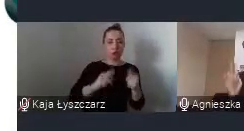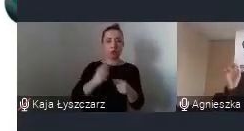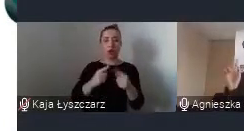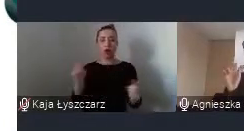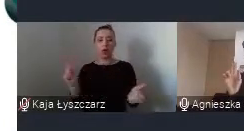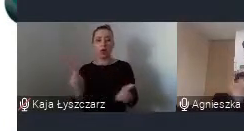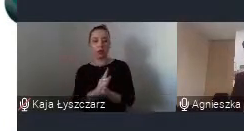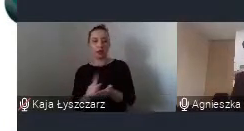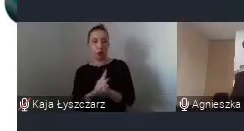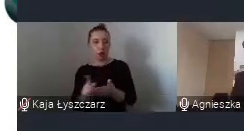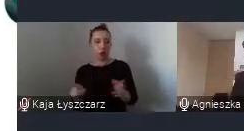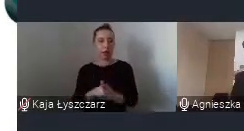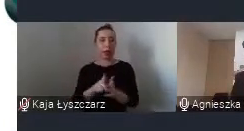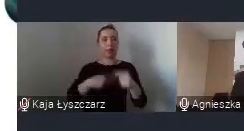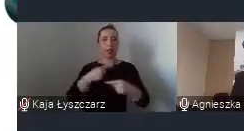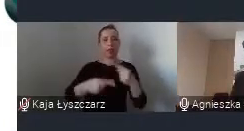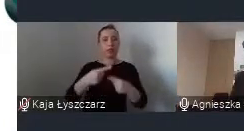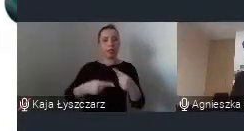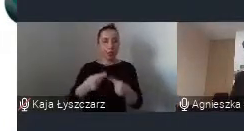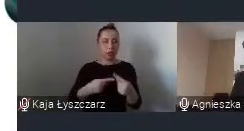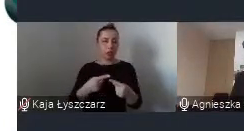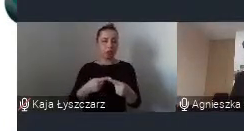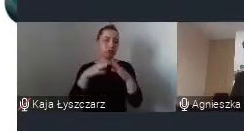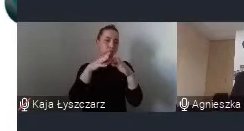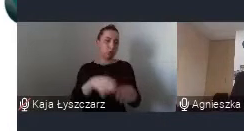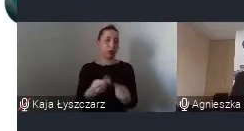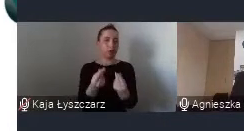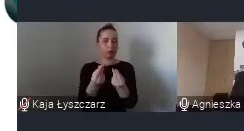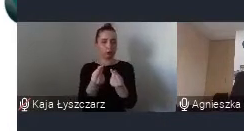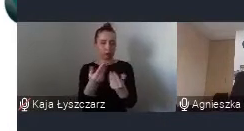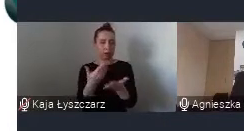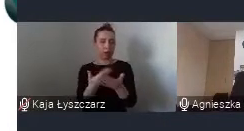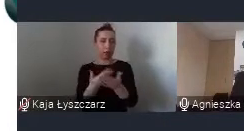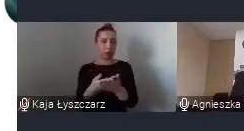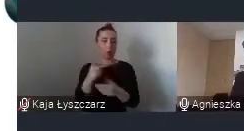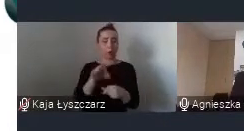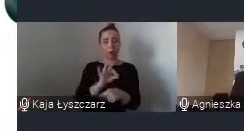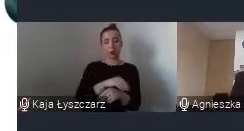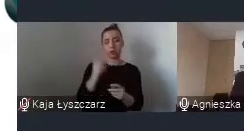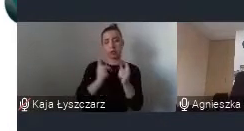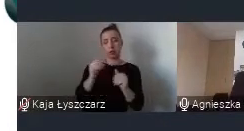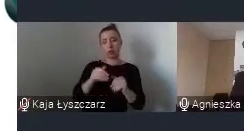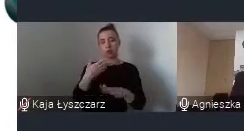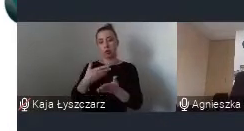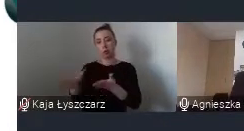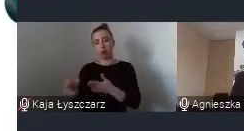innych tradycyjnych źródeł finansowania, i z tego powodu takie projekty mogą być odrzucone jako